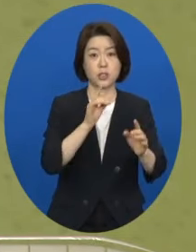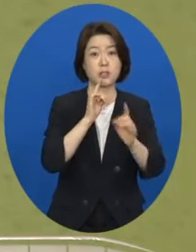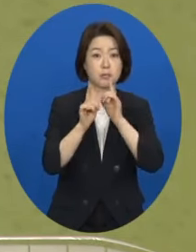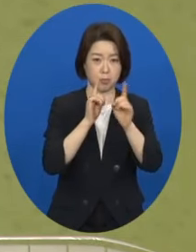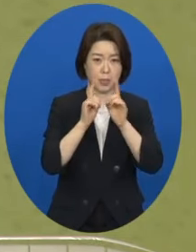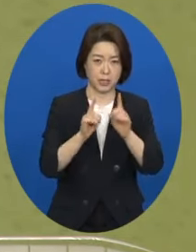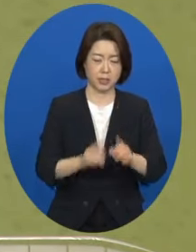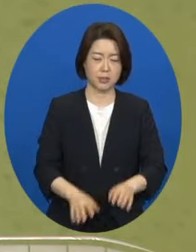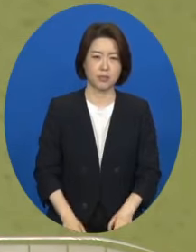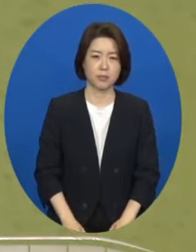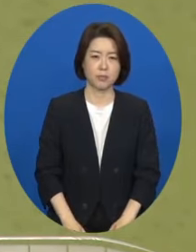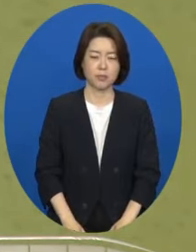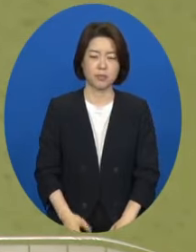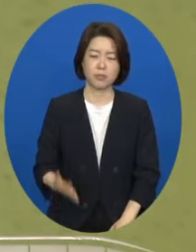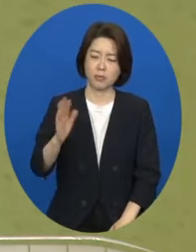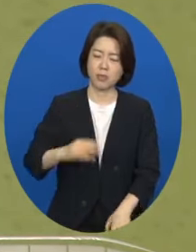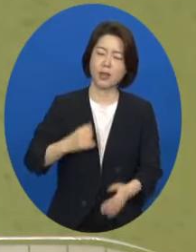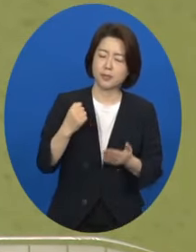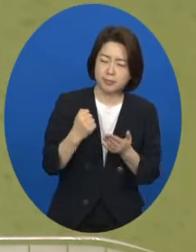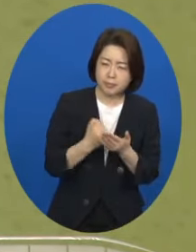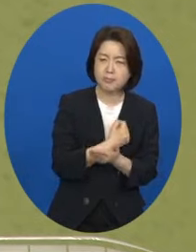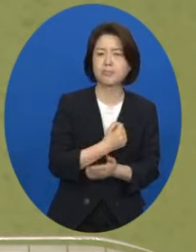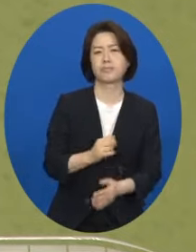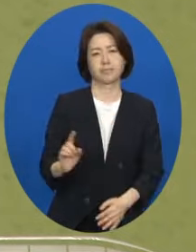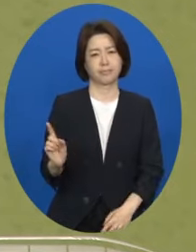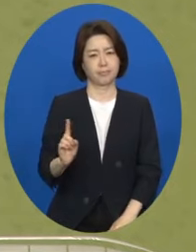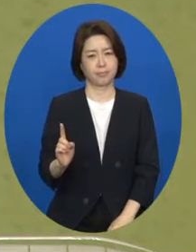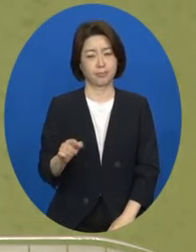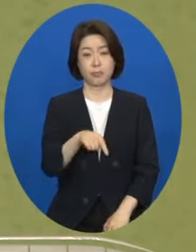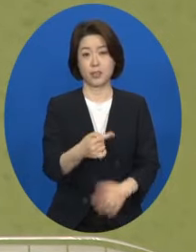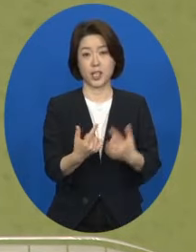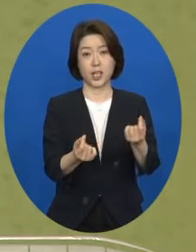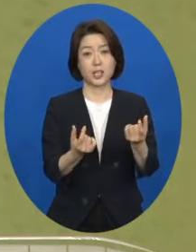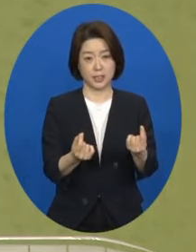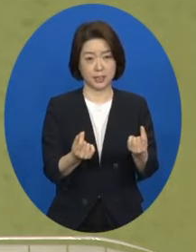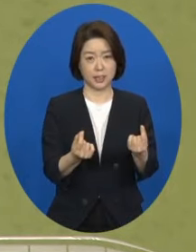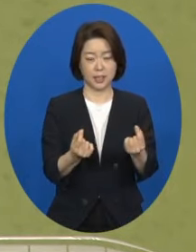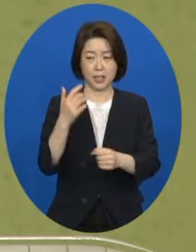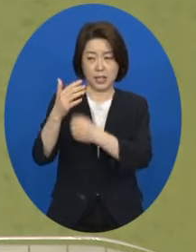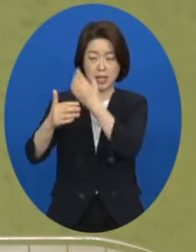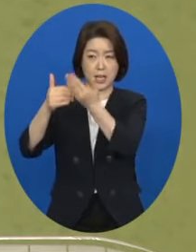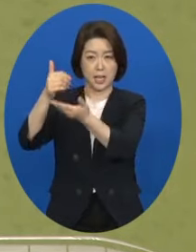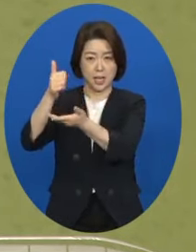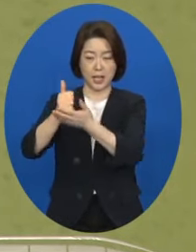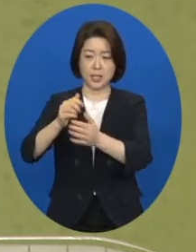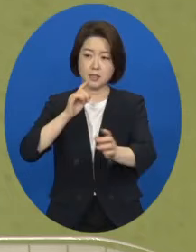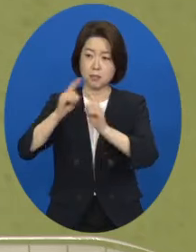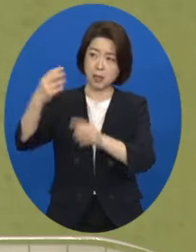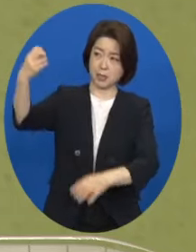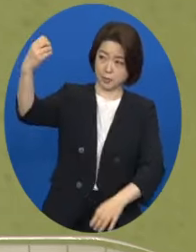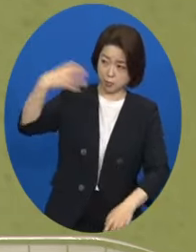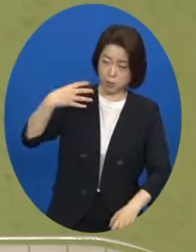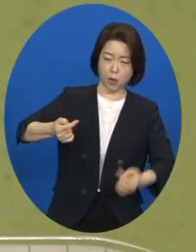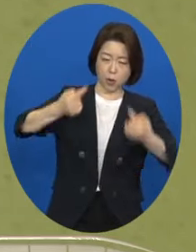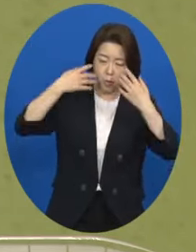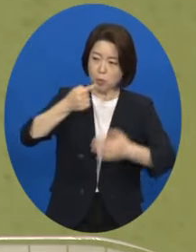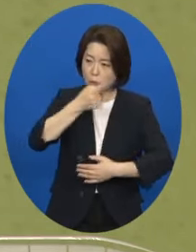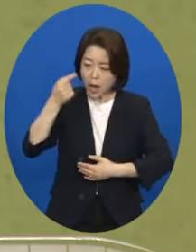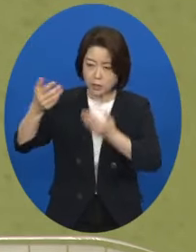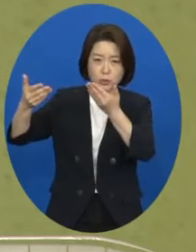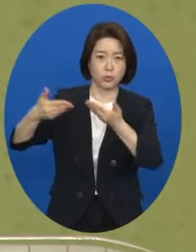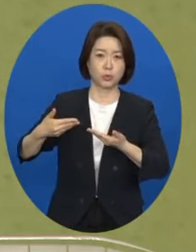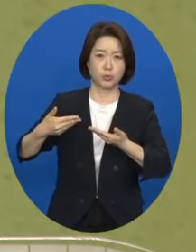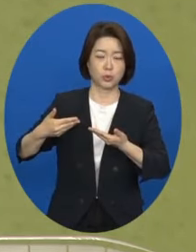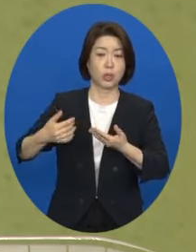근데 참 안타깝게도 이렇게 하나님께서 말씀을 하시고 확증을 주시고